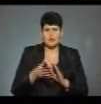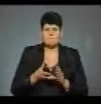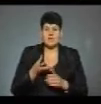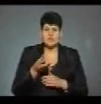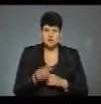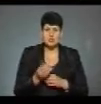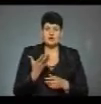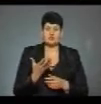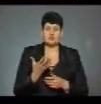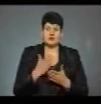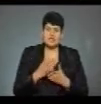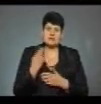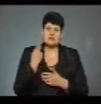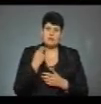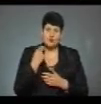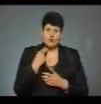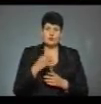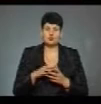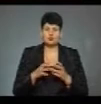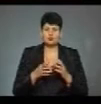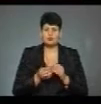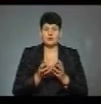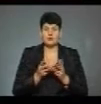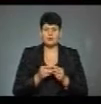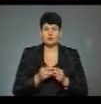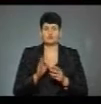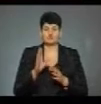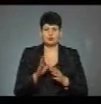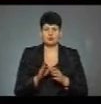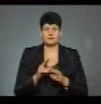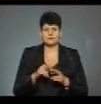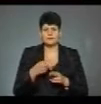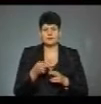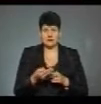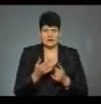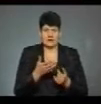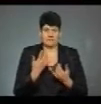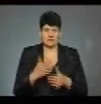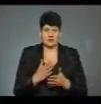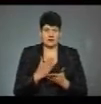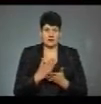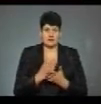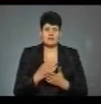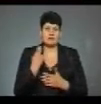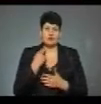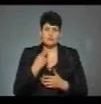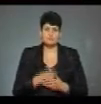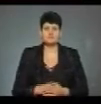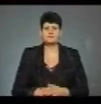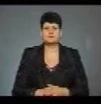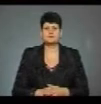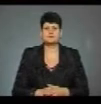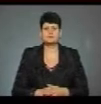Якщо у споживачів є заборгованість, то сума перерахунку піде на погашення існуючої заборгованості, повідомив Богдан